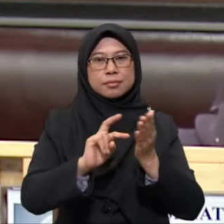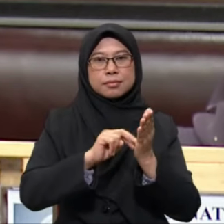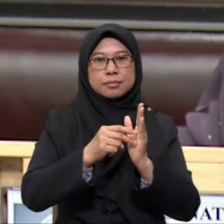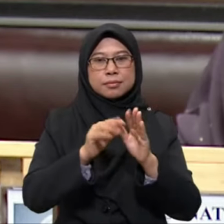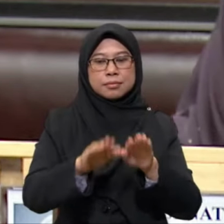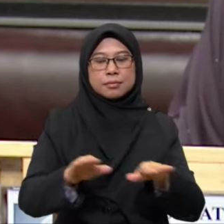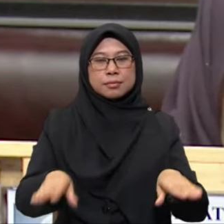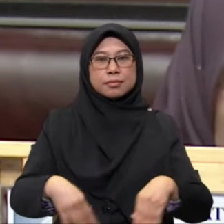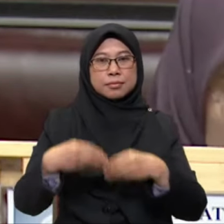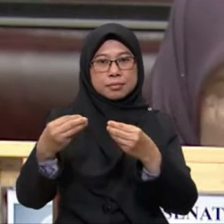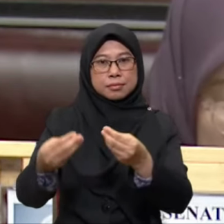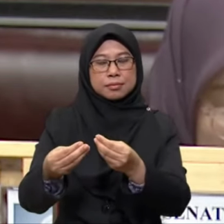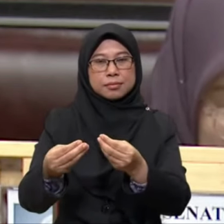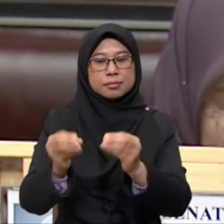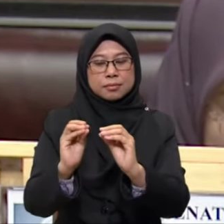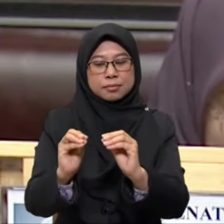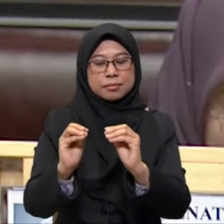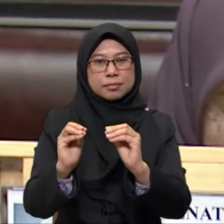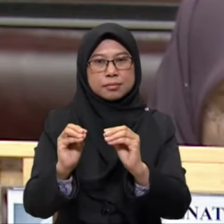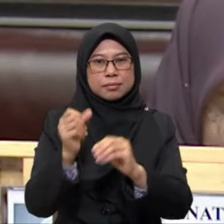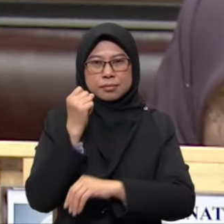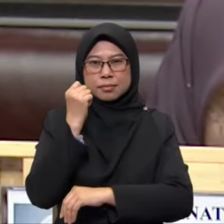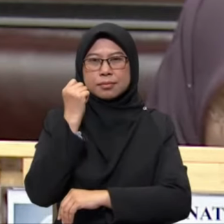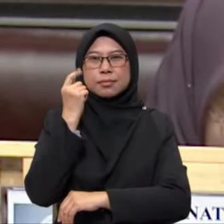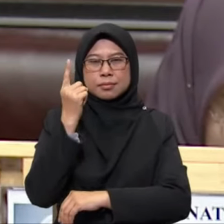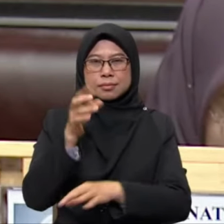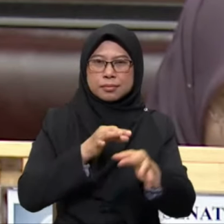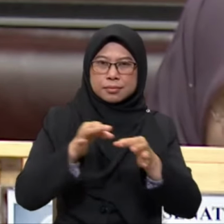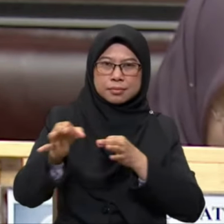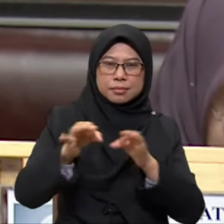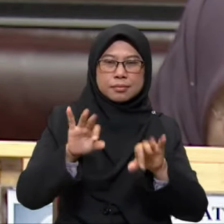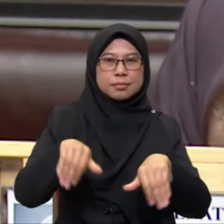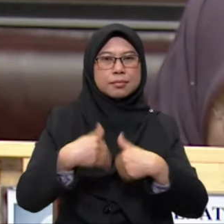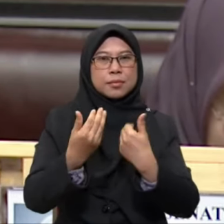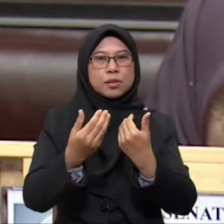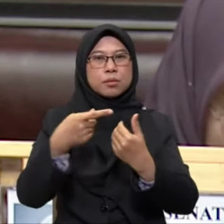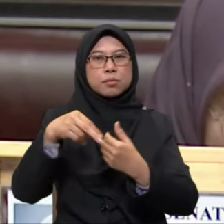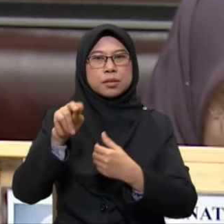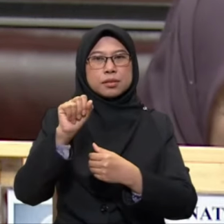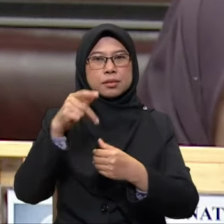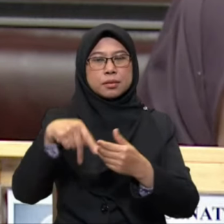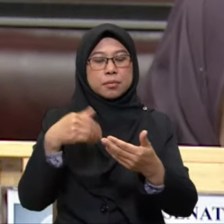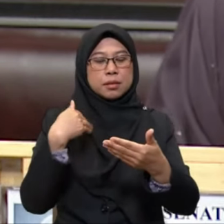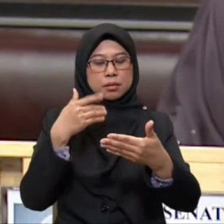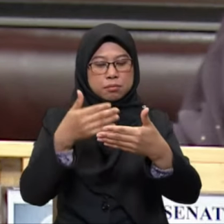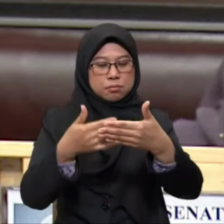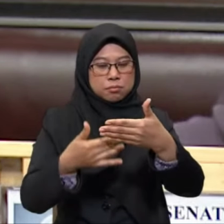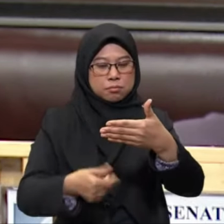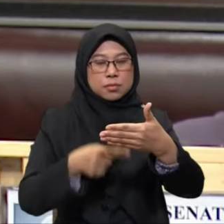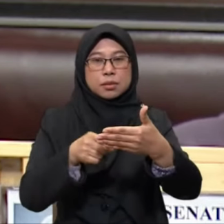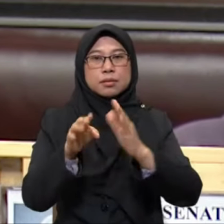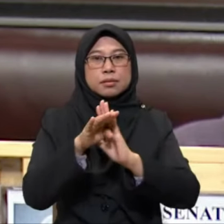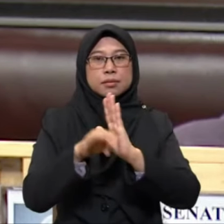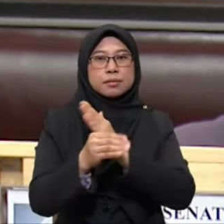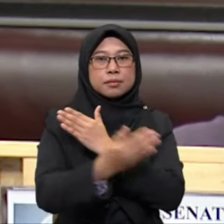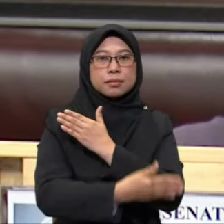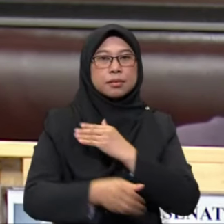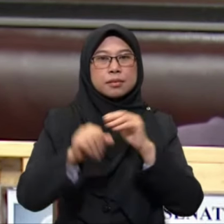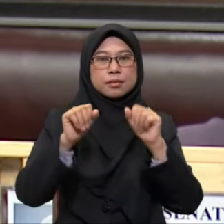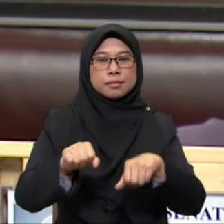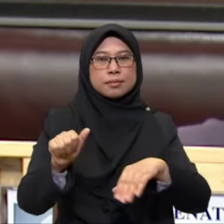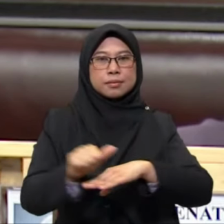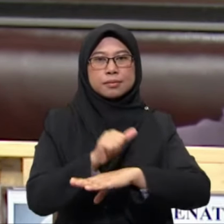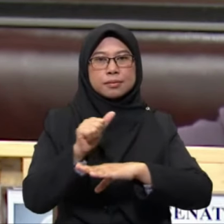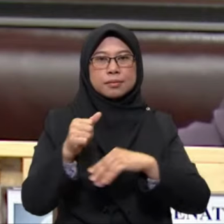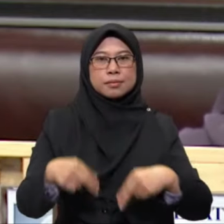murid diberikan pengetahuan dan pemahaman bagaimana prinsip-prinsip yang terkandung dalam rukun negara boleh